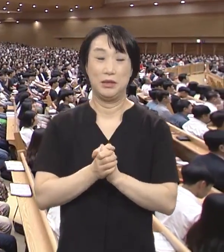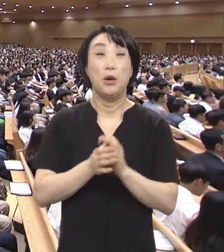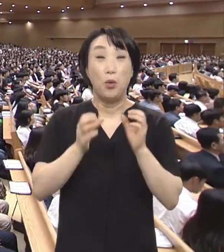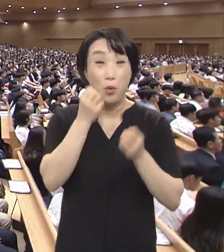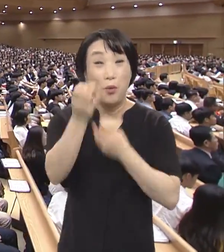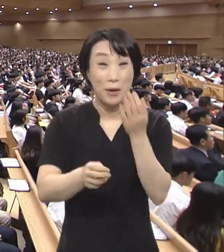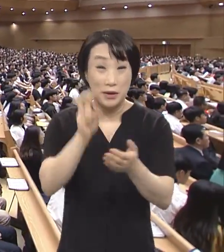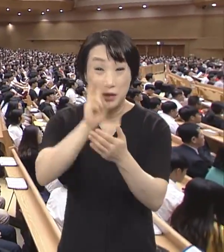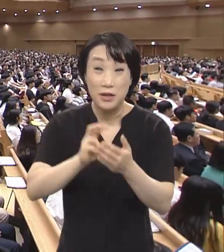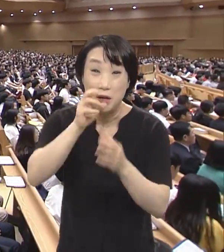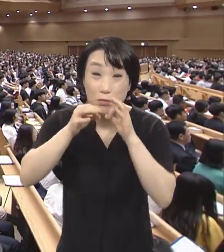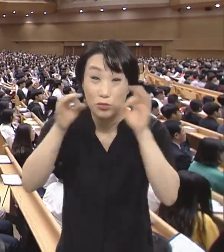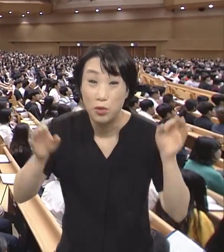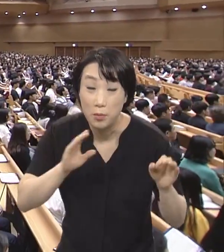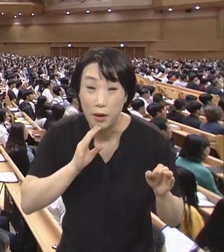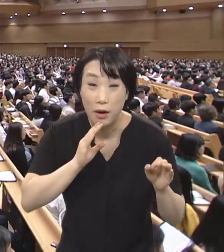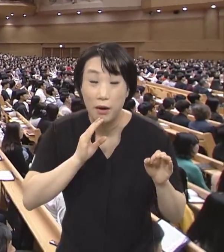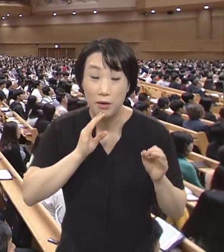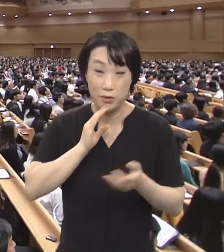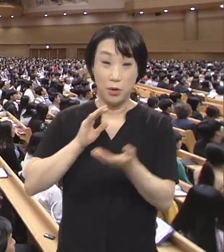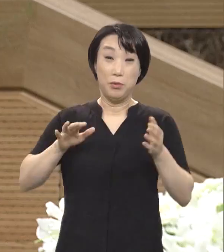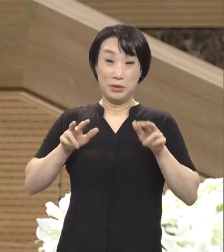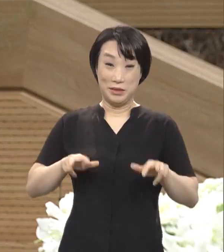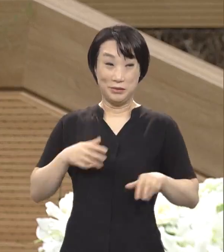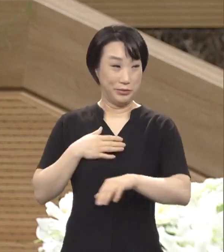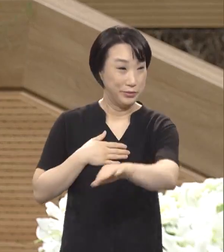지금 우리가 부르고 있어도